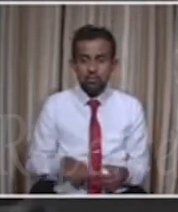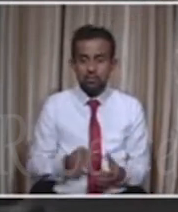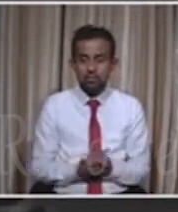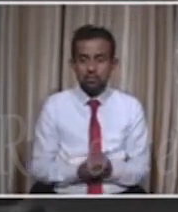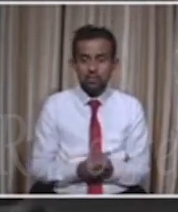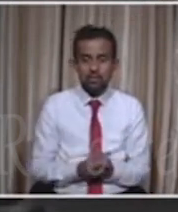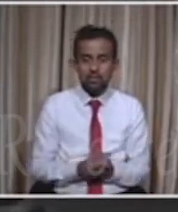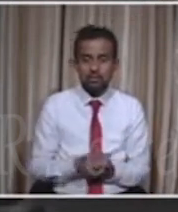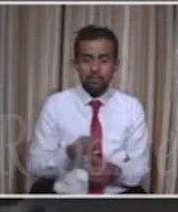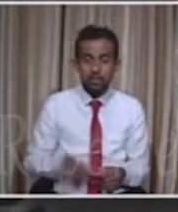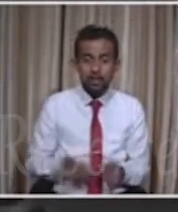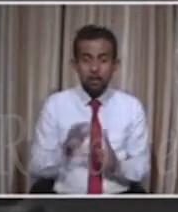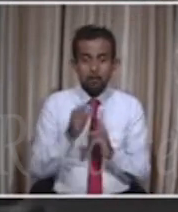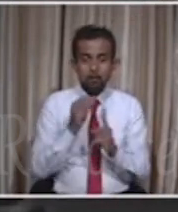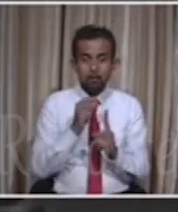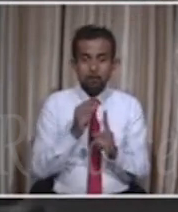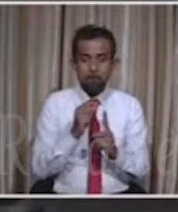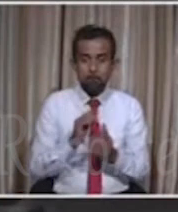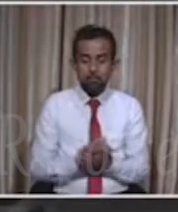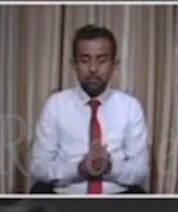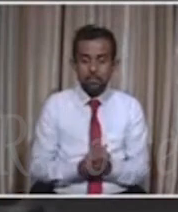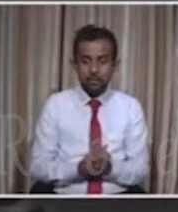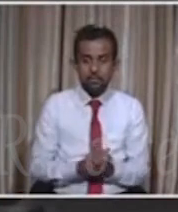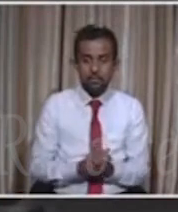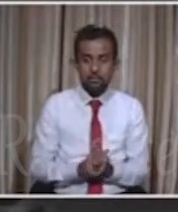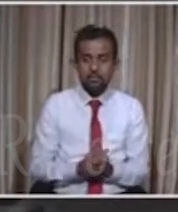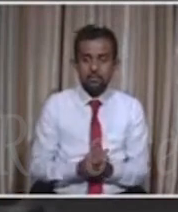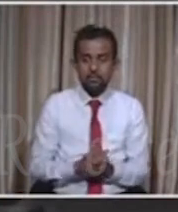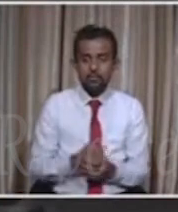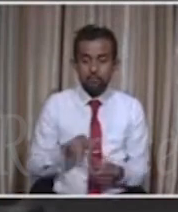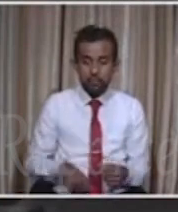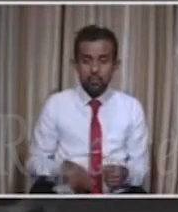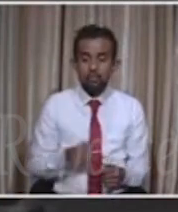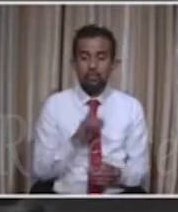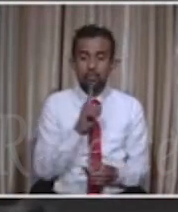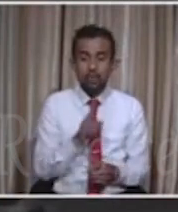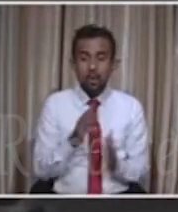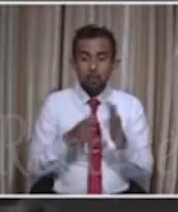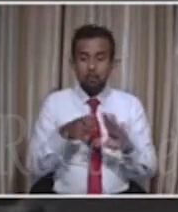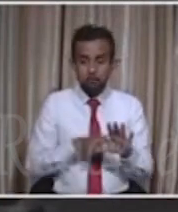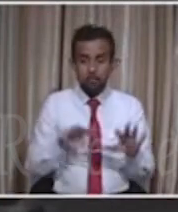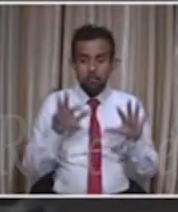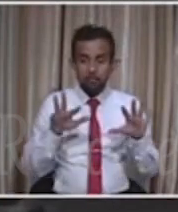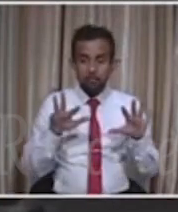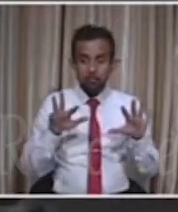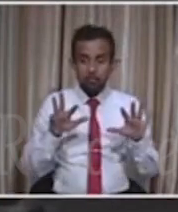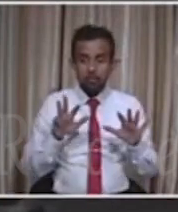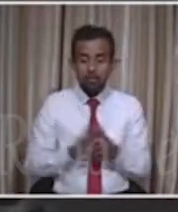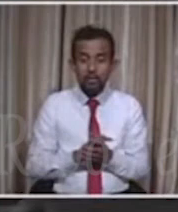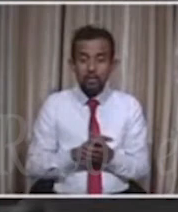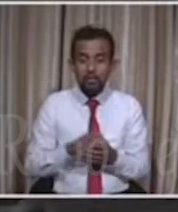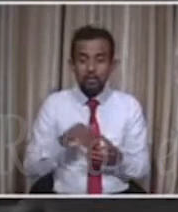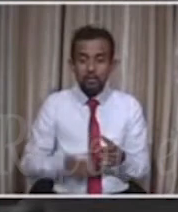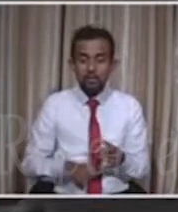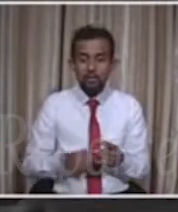නොවුණා නම් මේ පාර්ලිමේන්තුවේ හිටපු අහිංසක මන්ත්‍රීතුමා ඝාතනය නොවන්නට තිබුණා මේ නම වෙනදා ගෝල්ෆේස් සාමකාමි